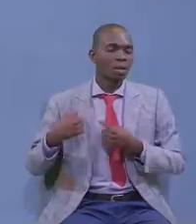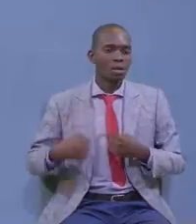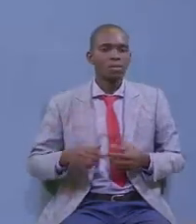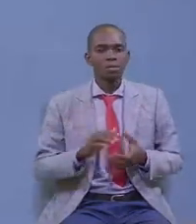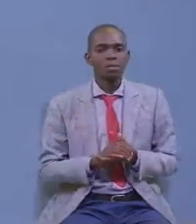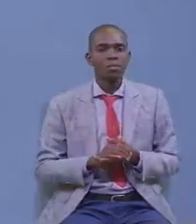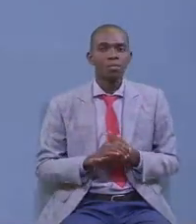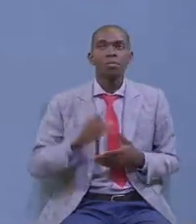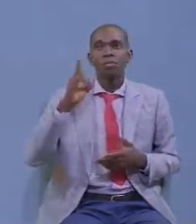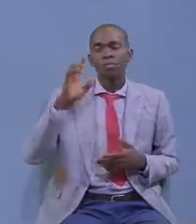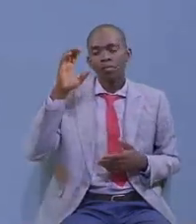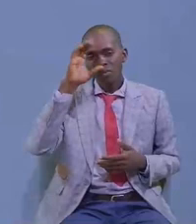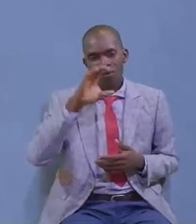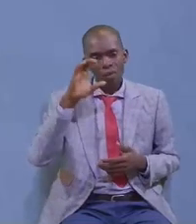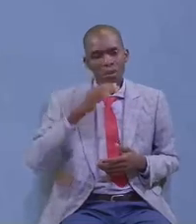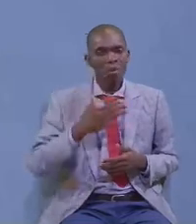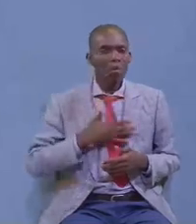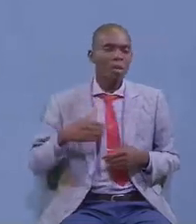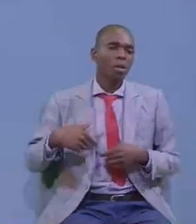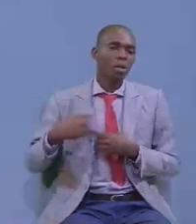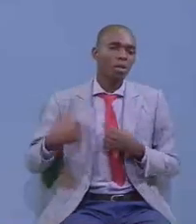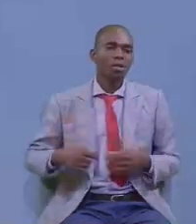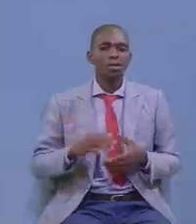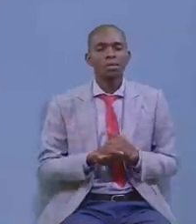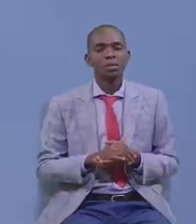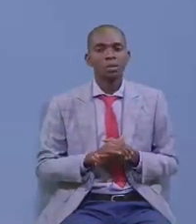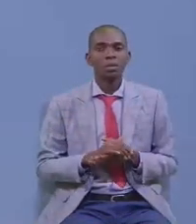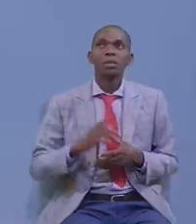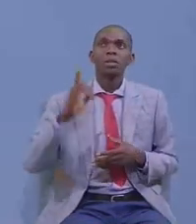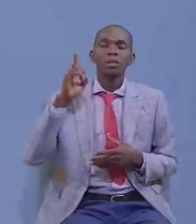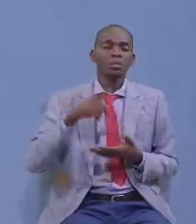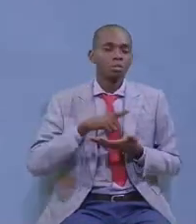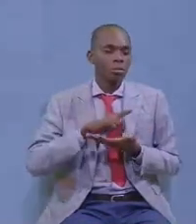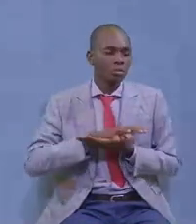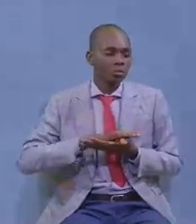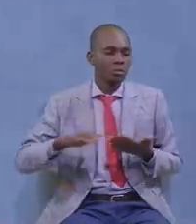Cela purifie mon cœur. Cela purifie mon cœur.